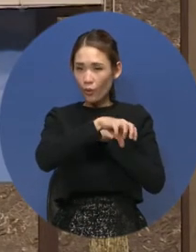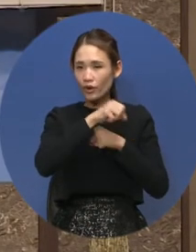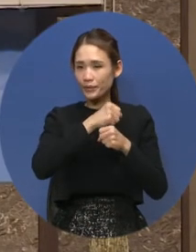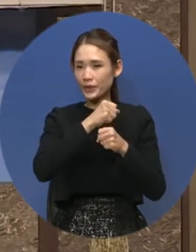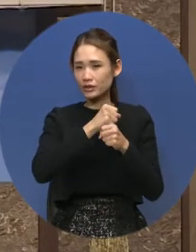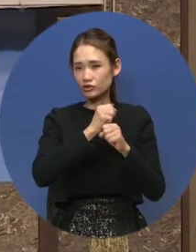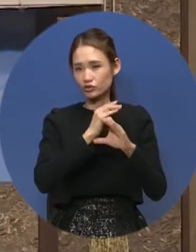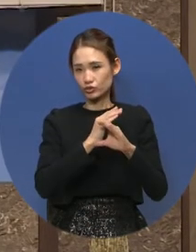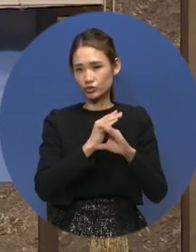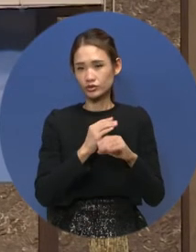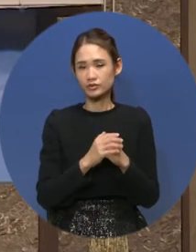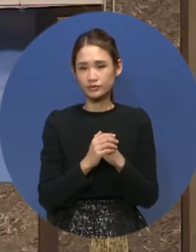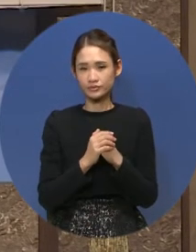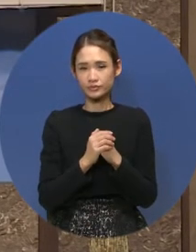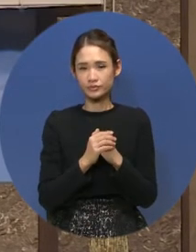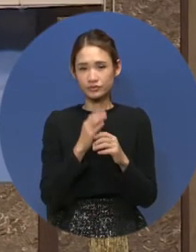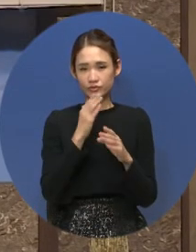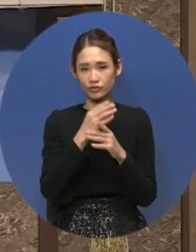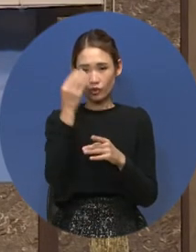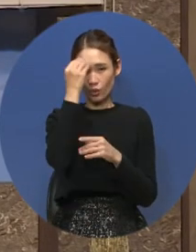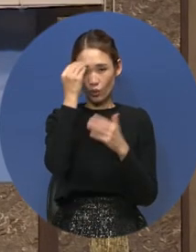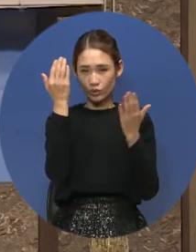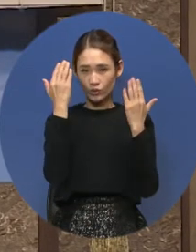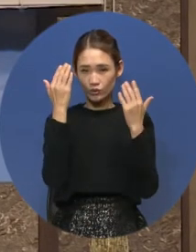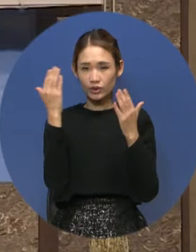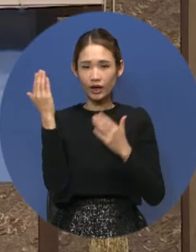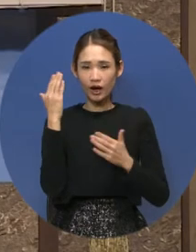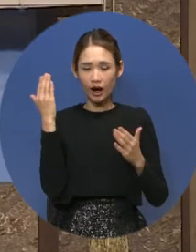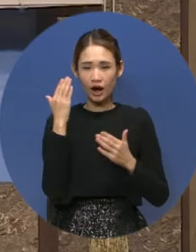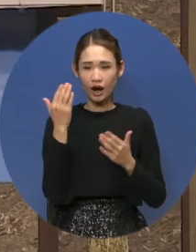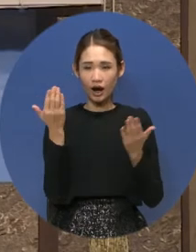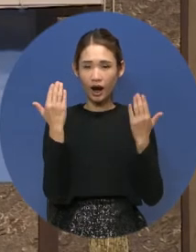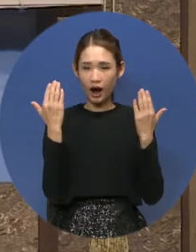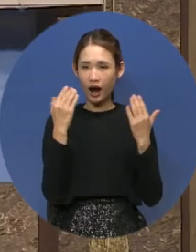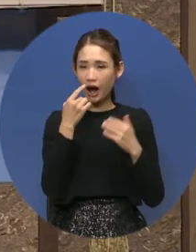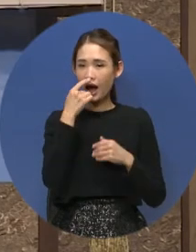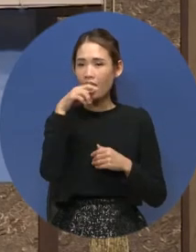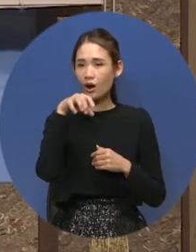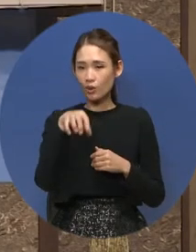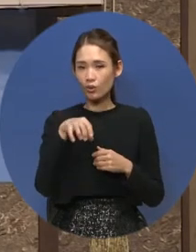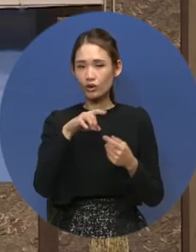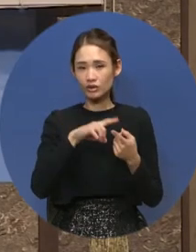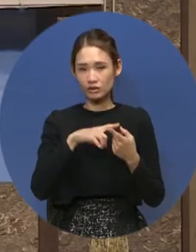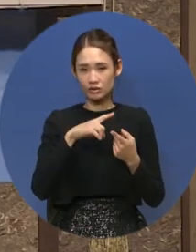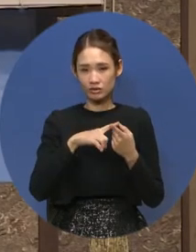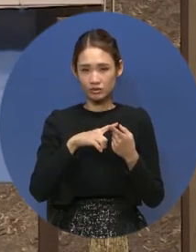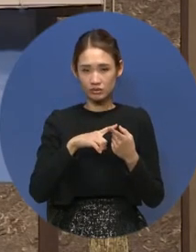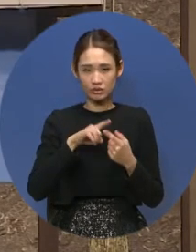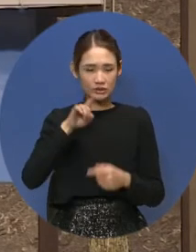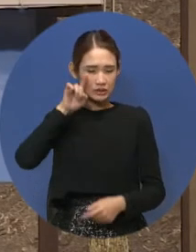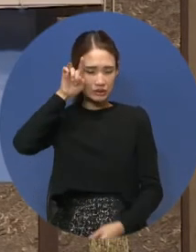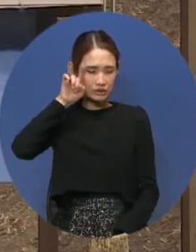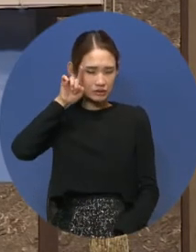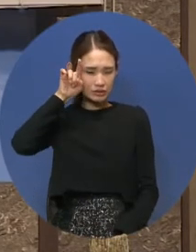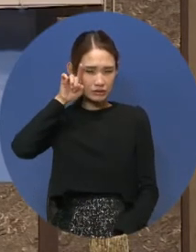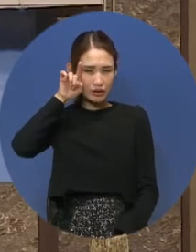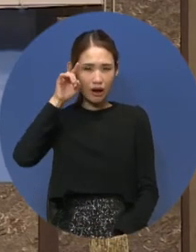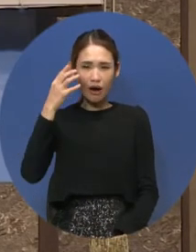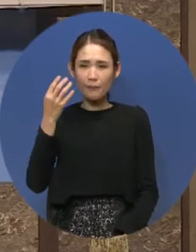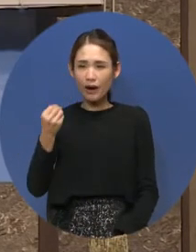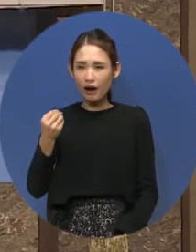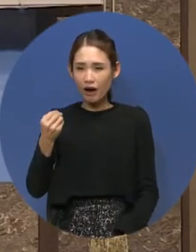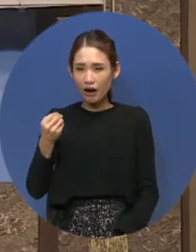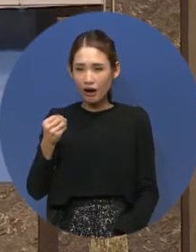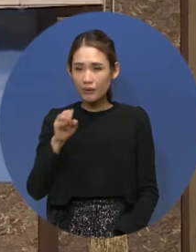네. 거기는 이제 중고등학교 학생들이 학교와 학원에 상당히 좀 그 학업할 때 상당히 스트레스